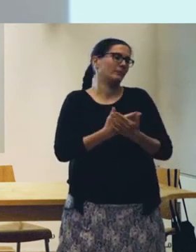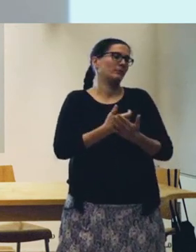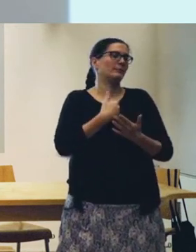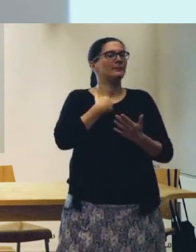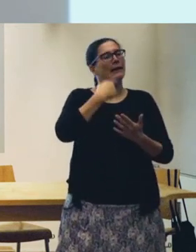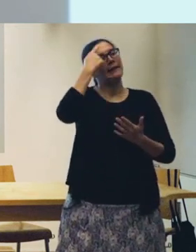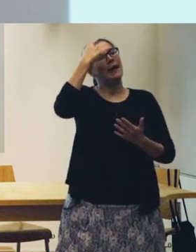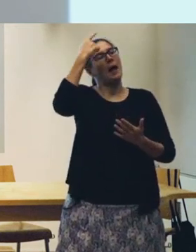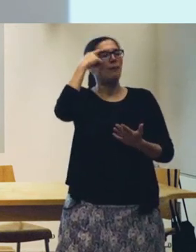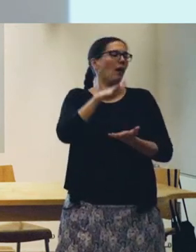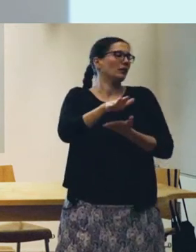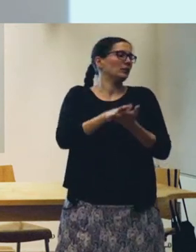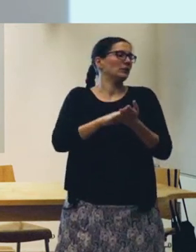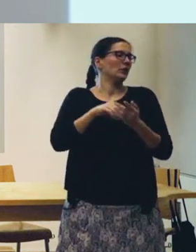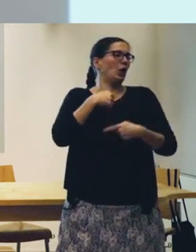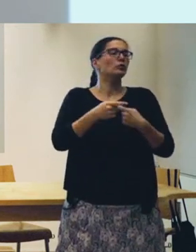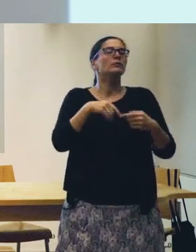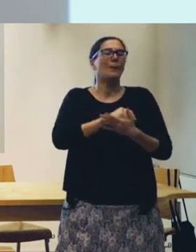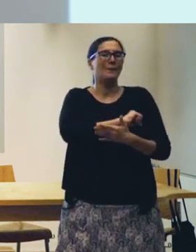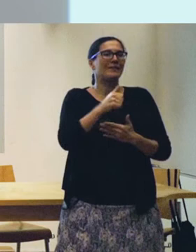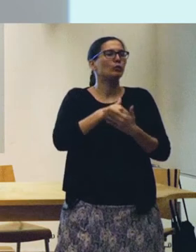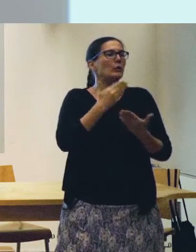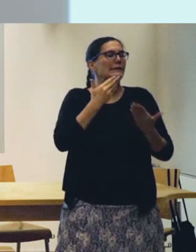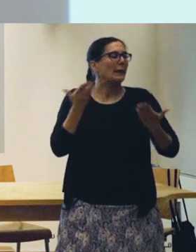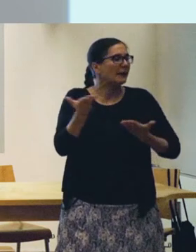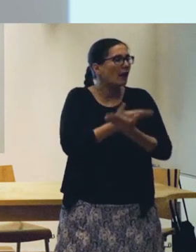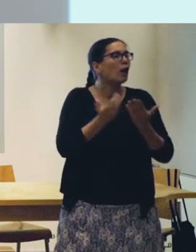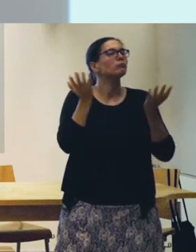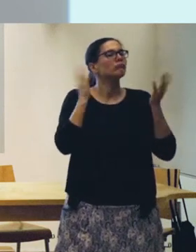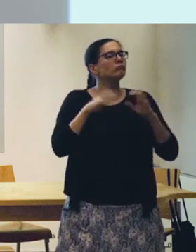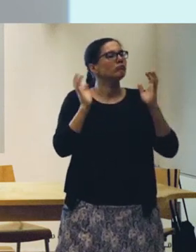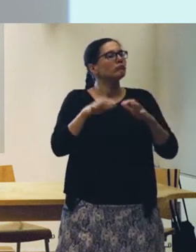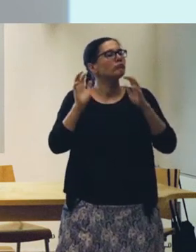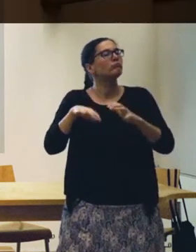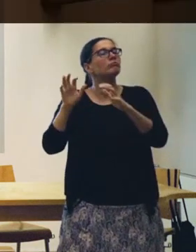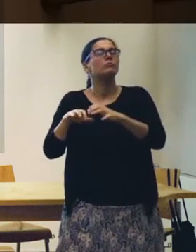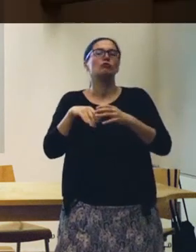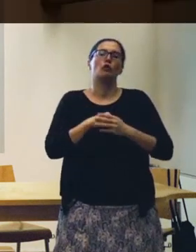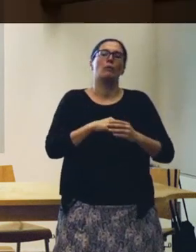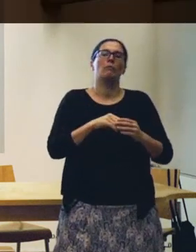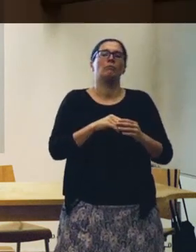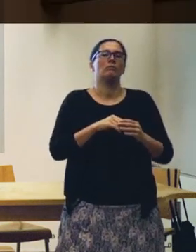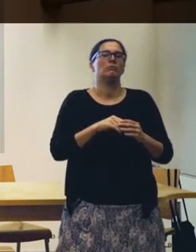zahájila takový seminář, kde jsme se začali scházet